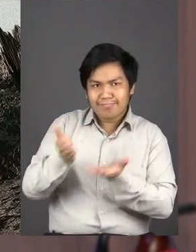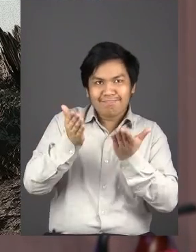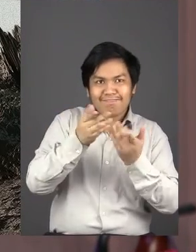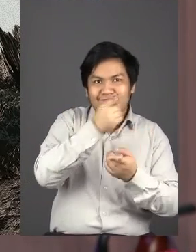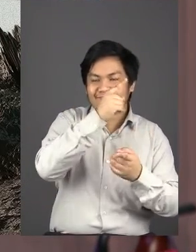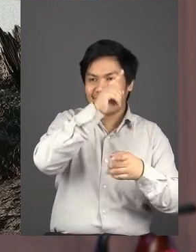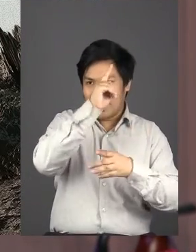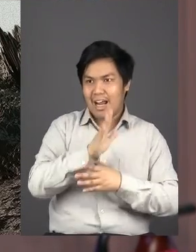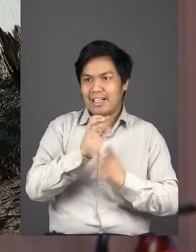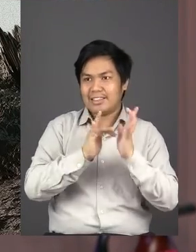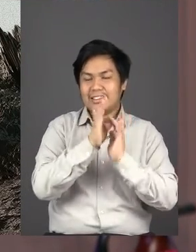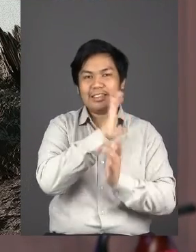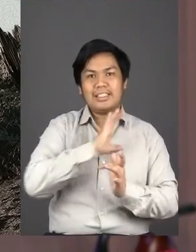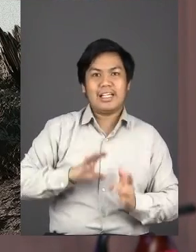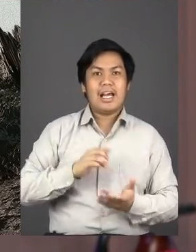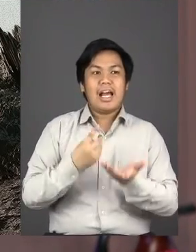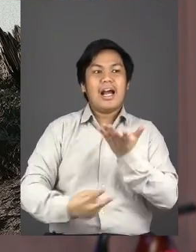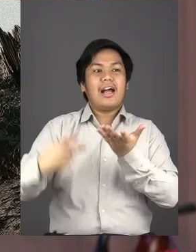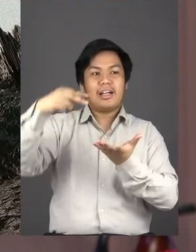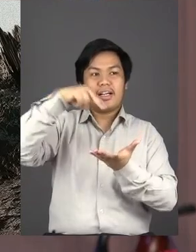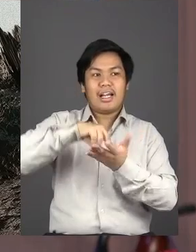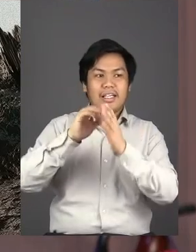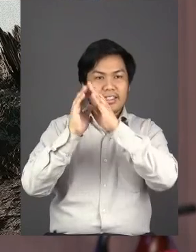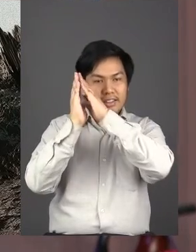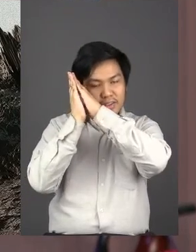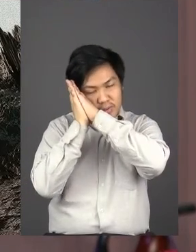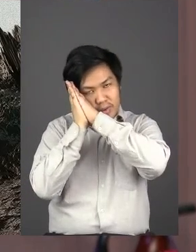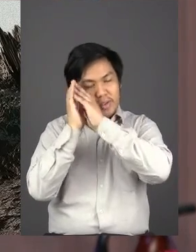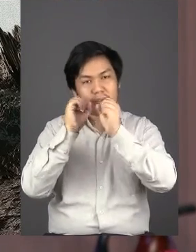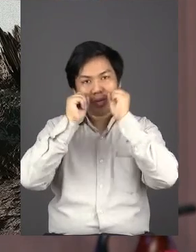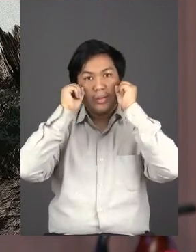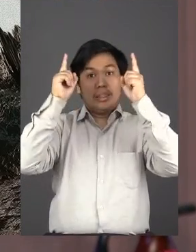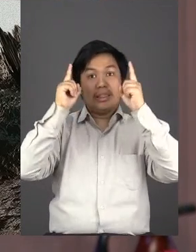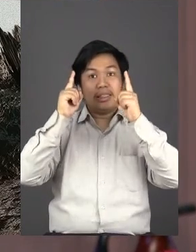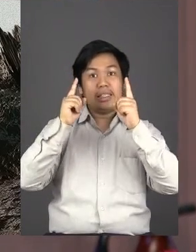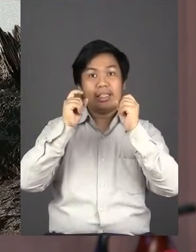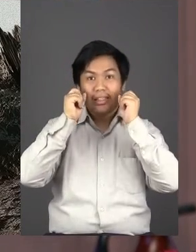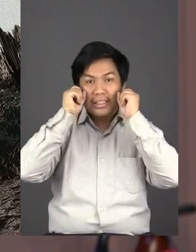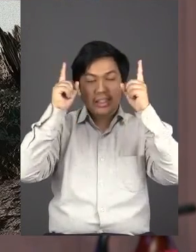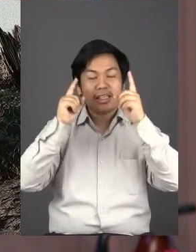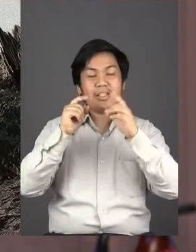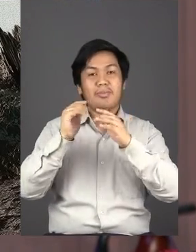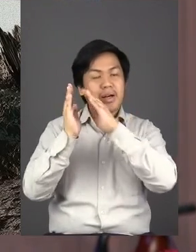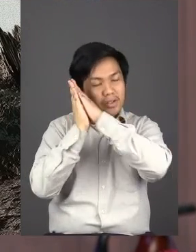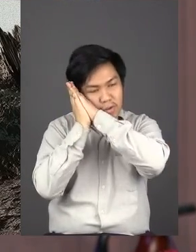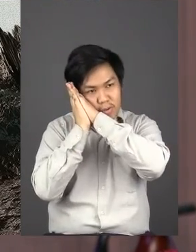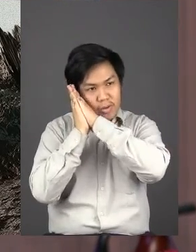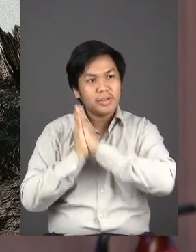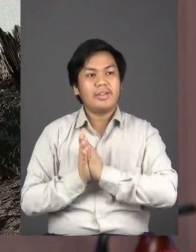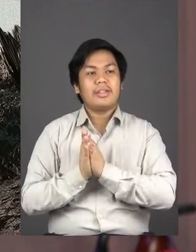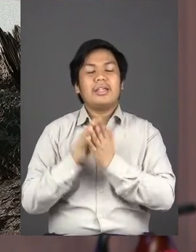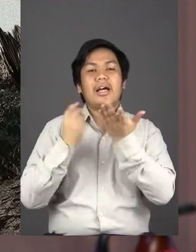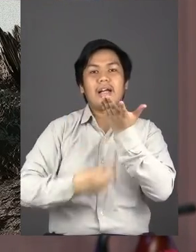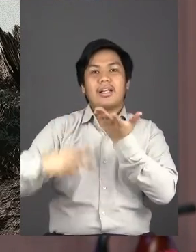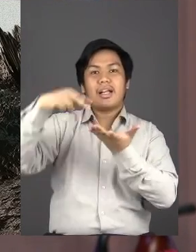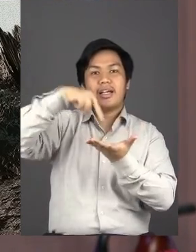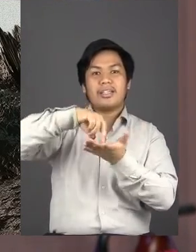O sleeper, and arise from awake, O sleeper. So gisingin ang natutulog. Arise from the